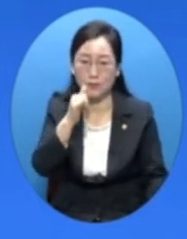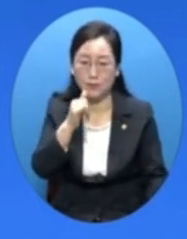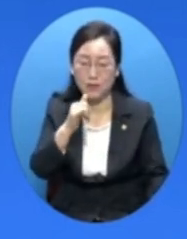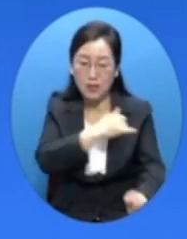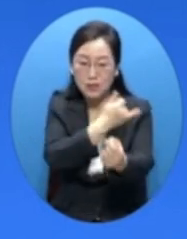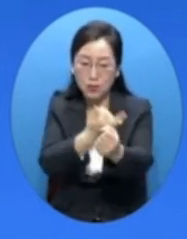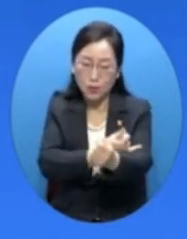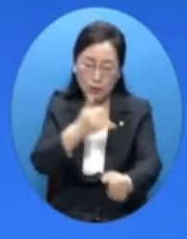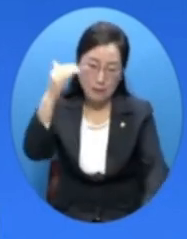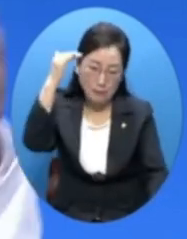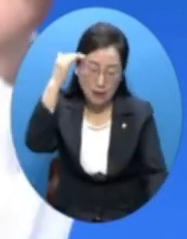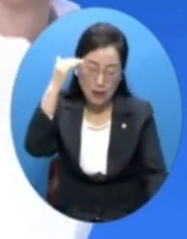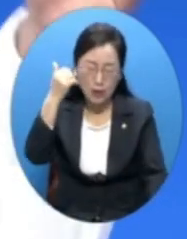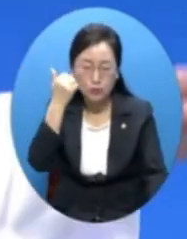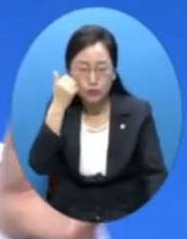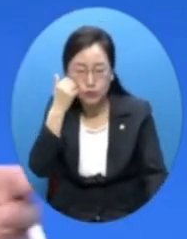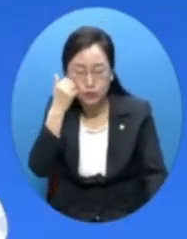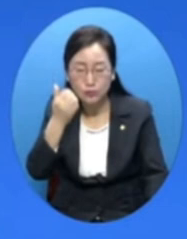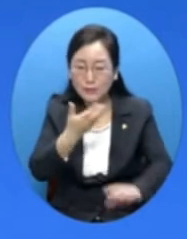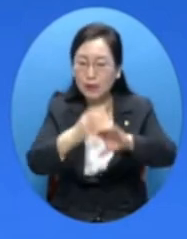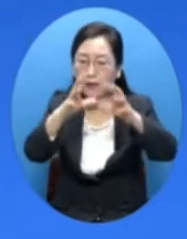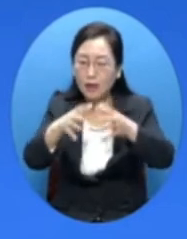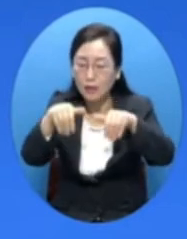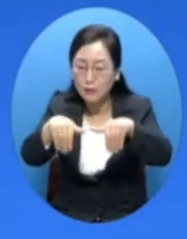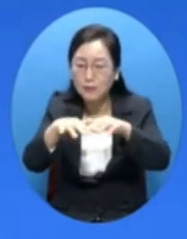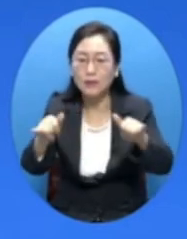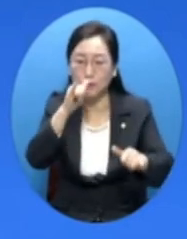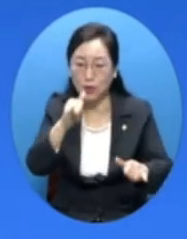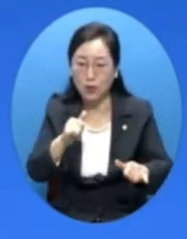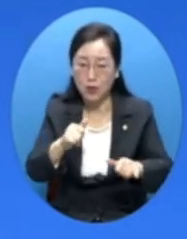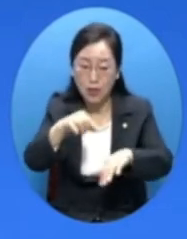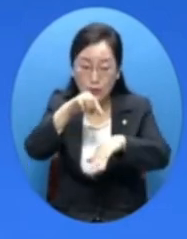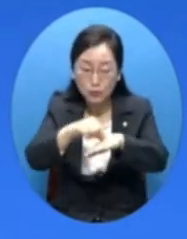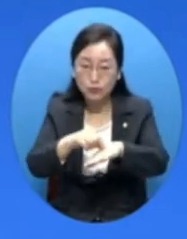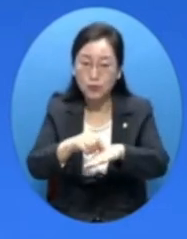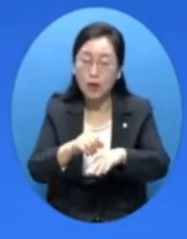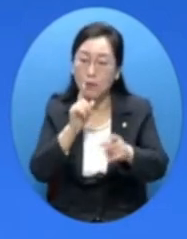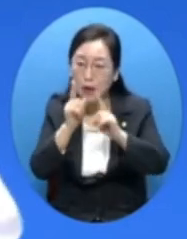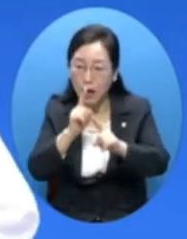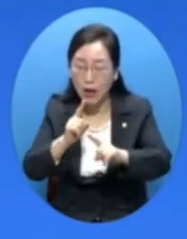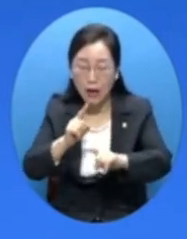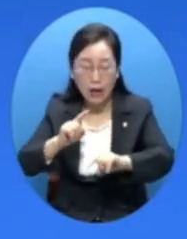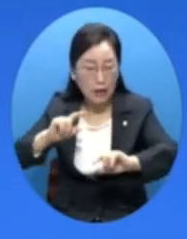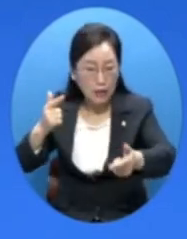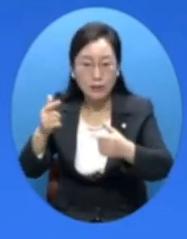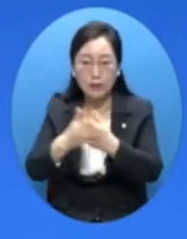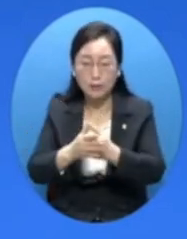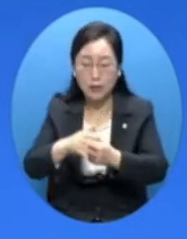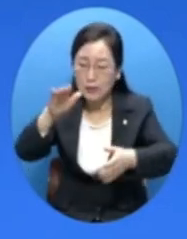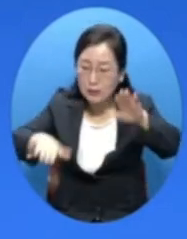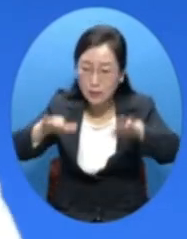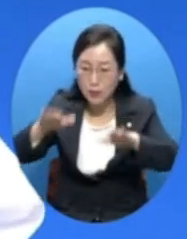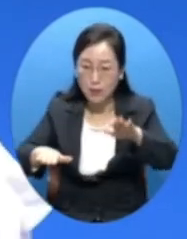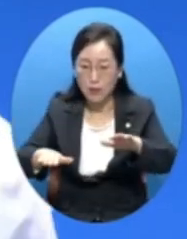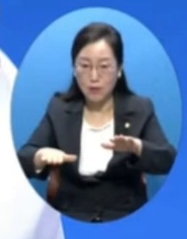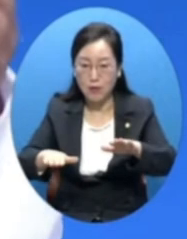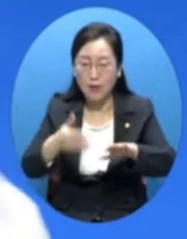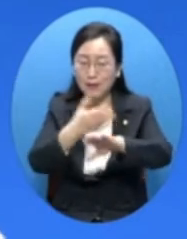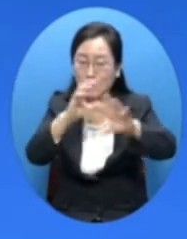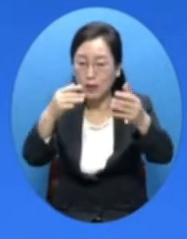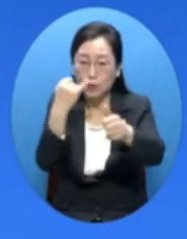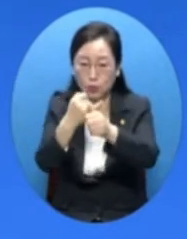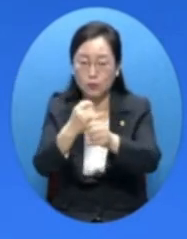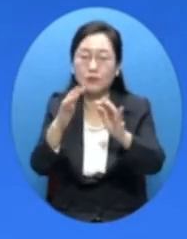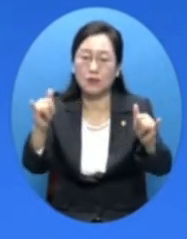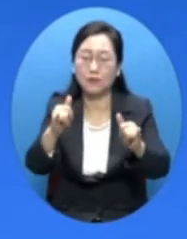사각지에 고통당하고 있는 외국인 노동자들이 있습니다. 피부색과 언어가 다르다고 차별받는 다문화 가정의 자녀들이 있습니다. 불법 체류자가